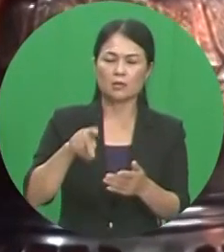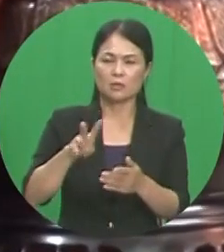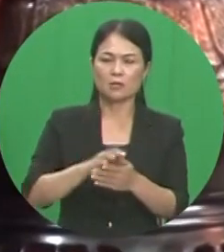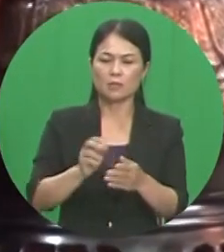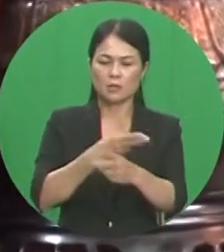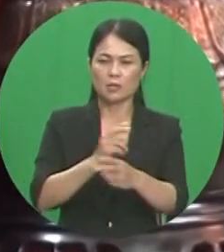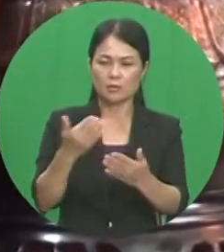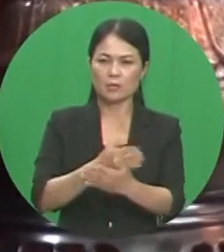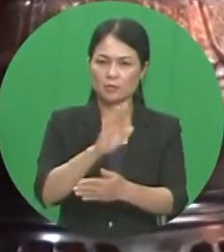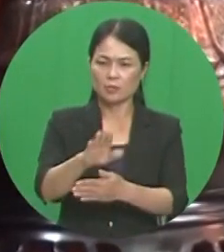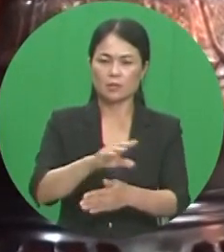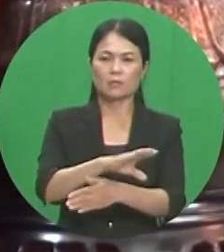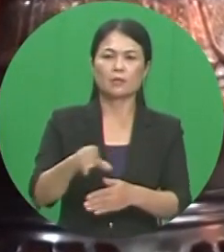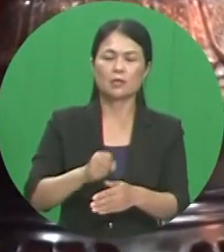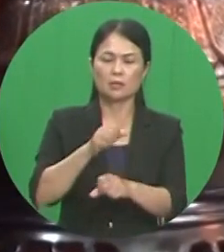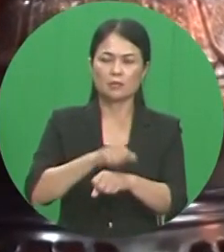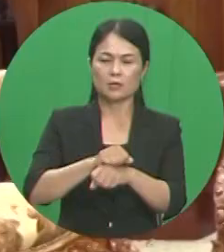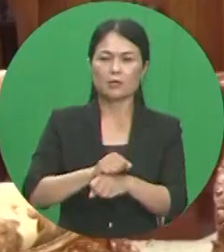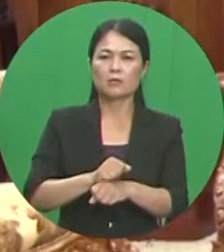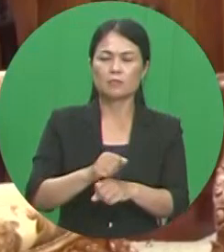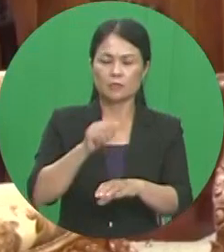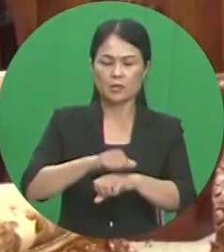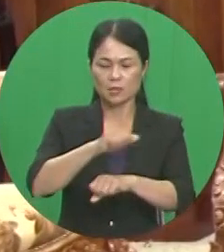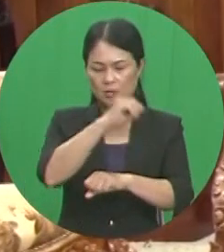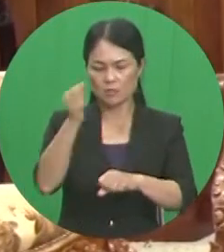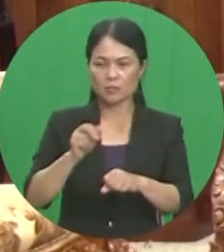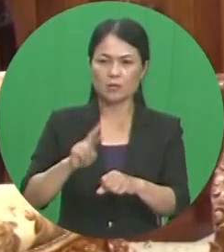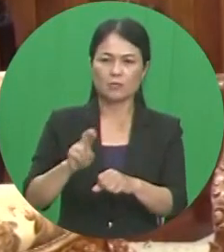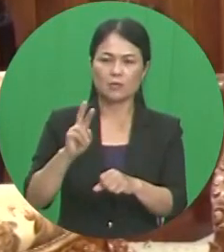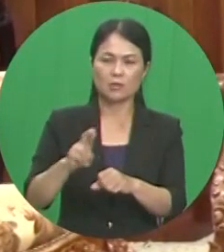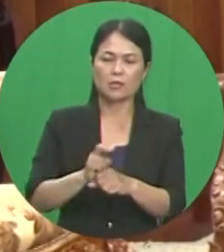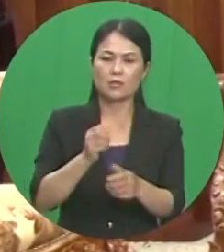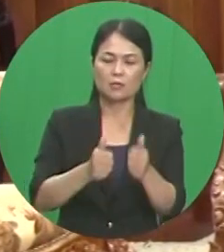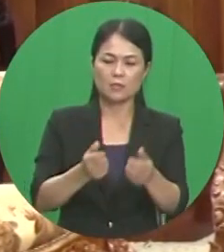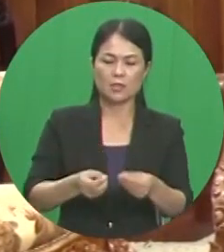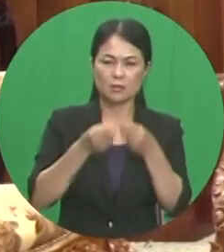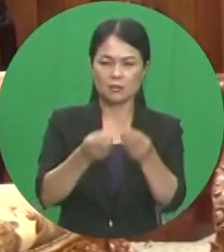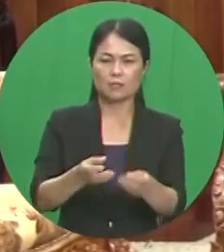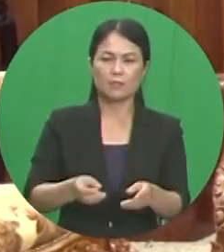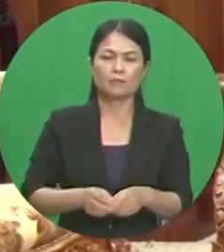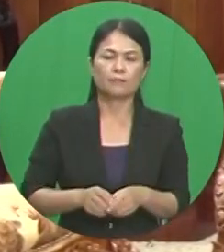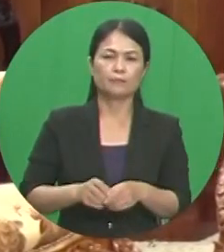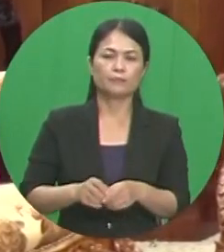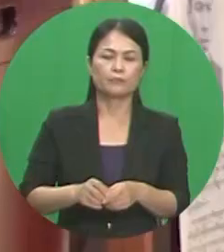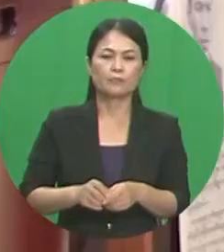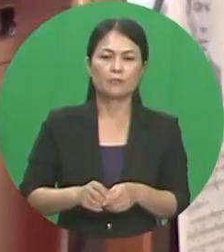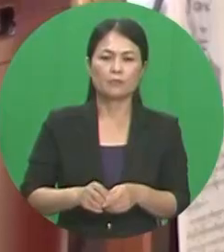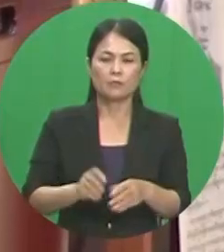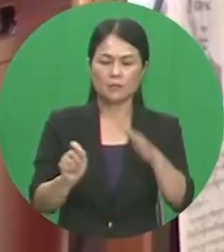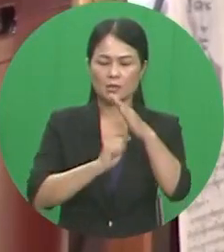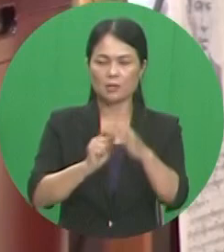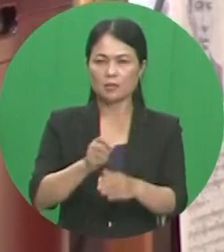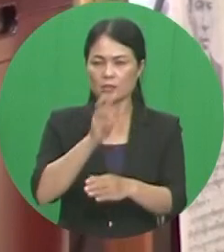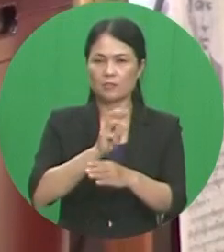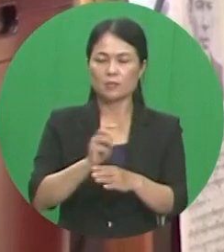hợp thầm ấy rồi bọc khám ái thuê nơi phát nôm ở rã, một chút đòi ai dự đòm rốt thầm một trái khiêu cảnh rực phong đại. Tất rai thông bà chết